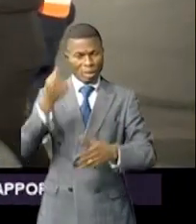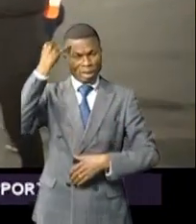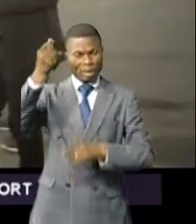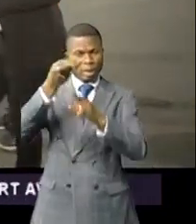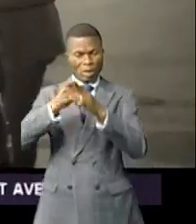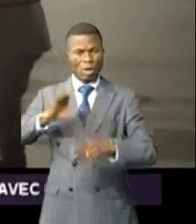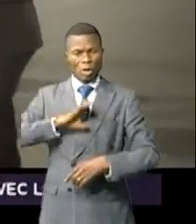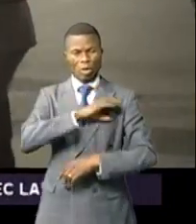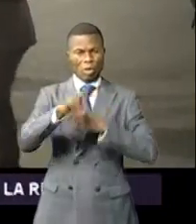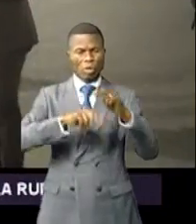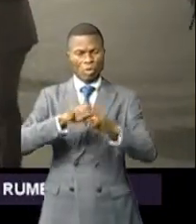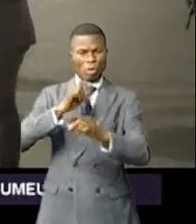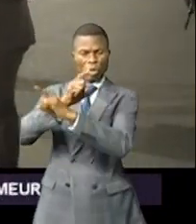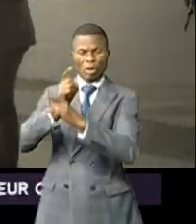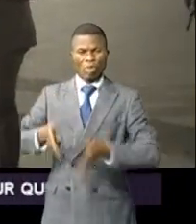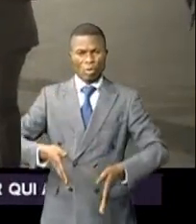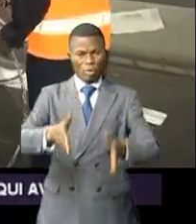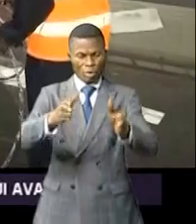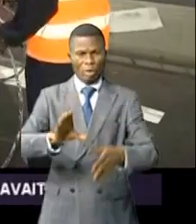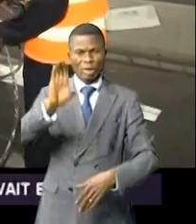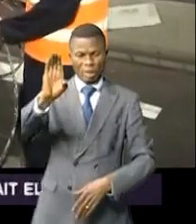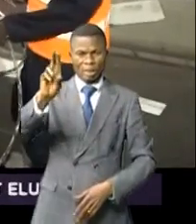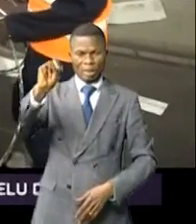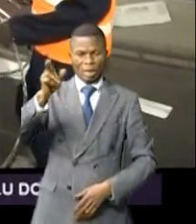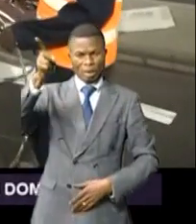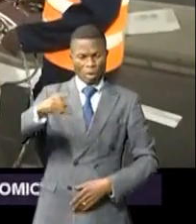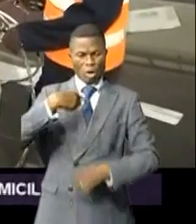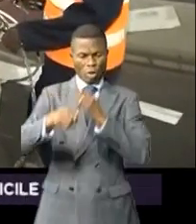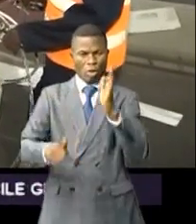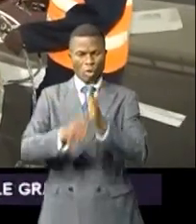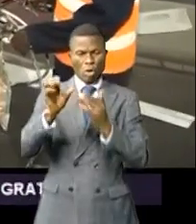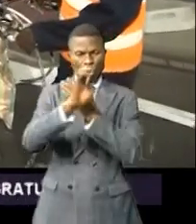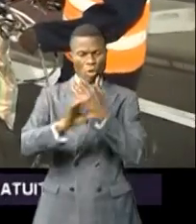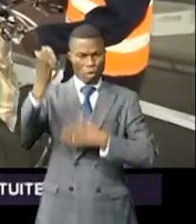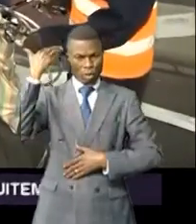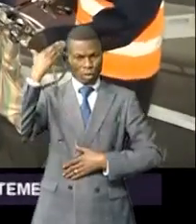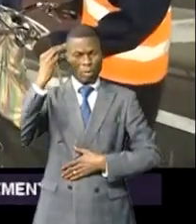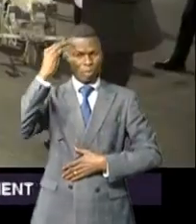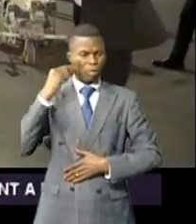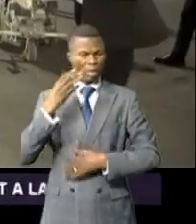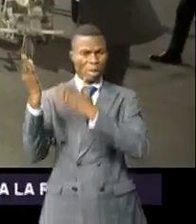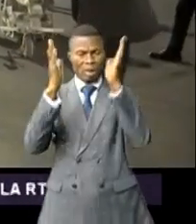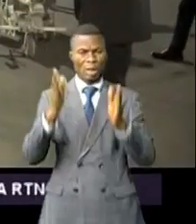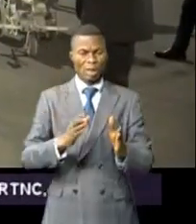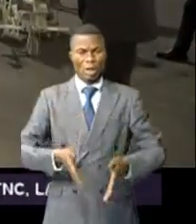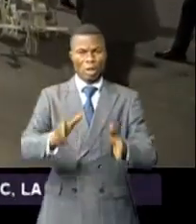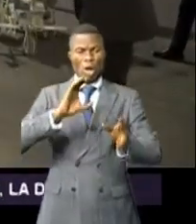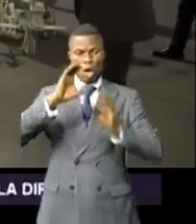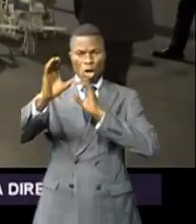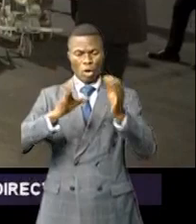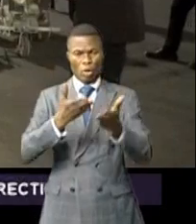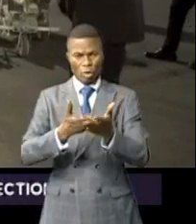la Commission nationale de prévention routière, CNPR, lancé le 11 août dernier par les ministres des Transports et Voies de